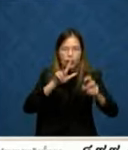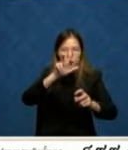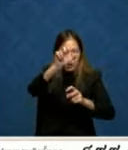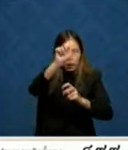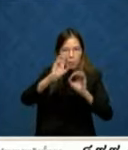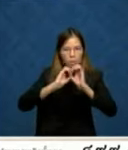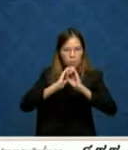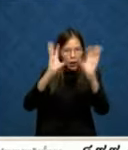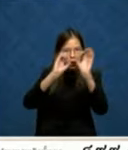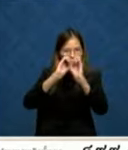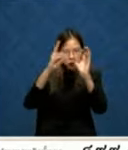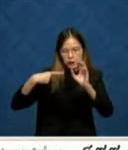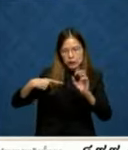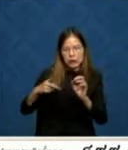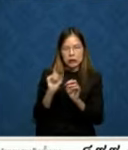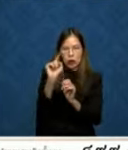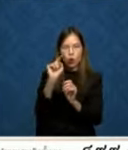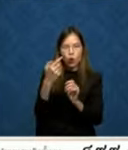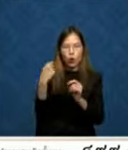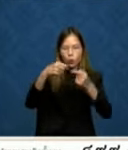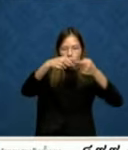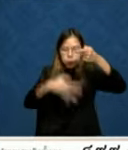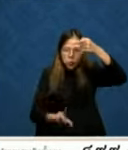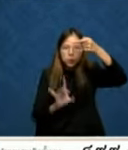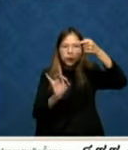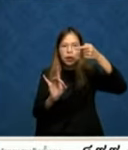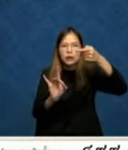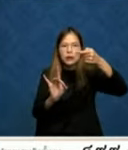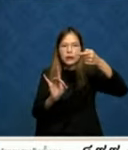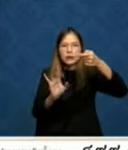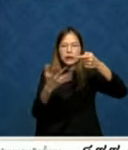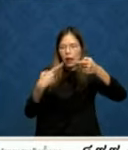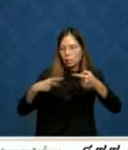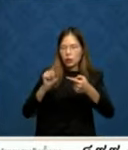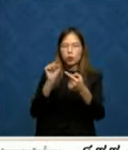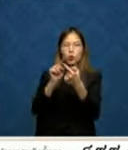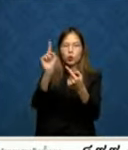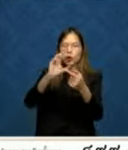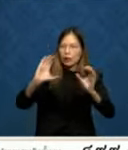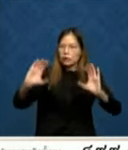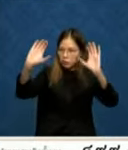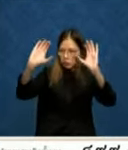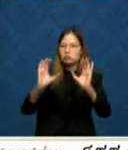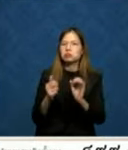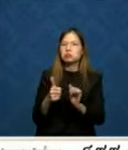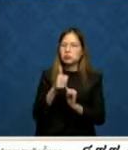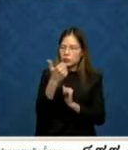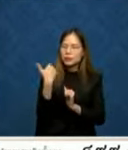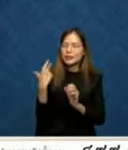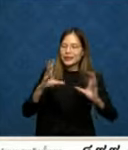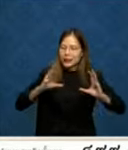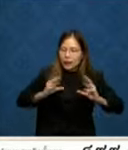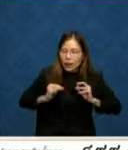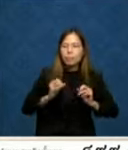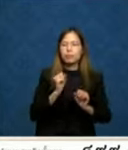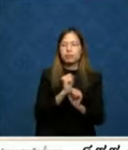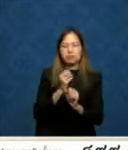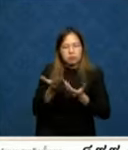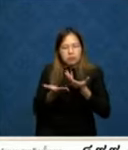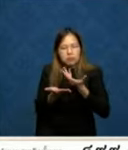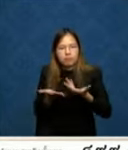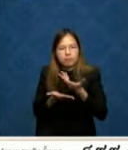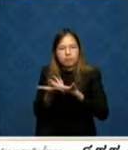เรามีการเติมข้อสังเกตเข้ามา8ข้อซึ่งเป็นข้อสังเกตที่เป็นประโยชน์และรัฐบาลยินดีนะครับที่จะรับเอาข้อสังเกตเหล่านั้นไปพิจาร